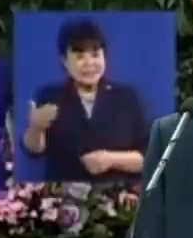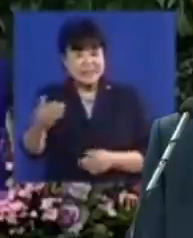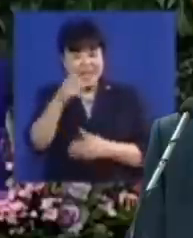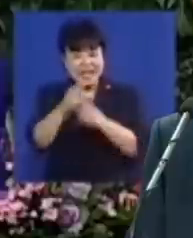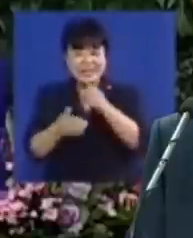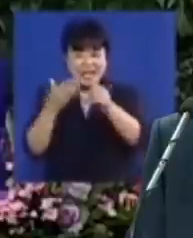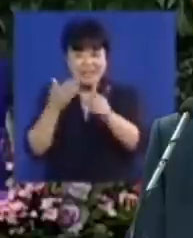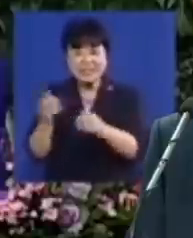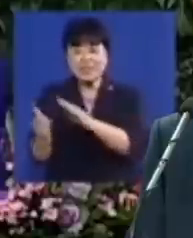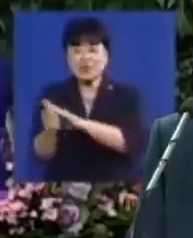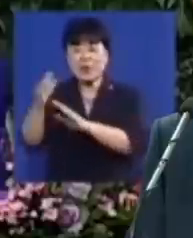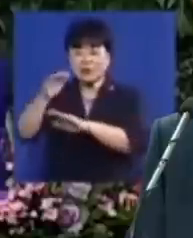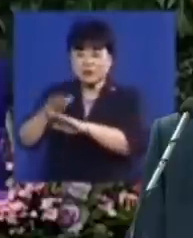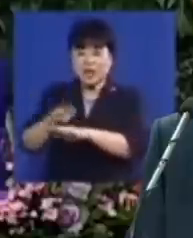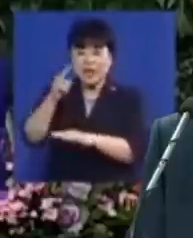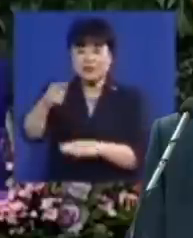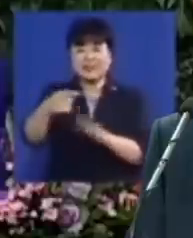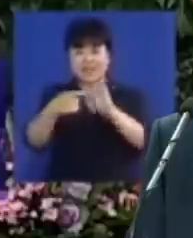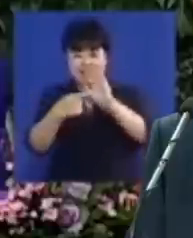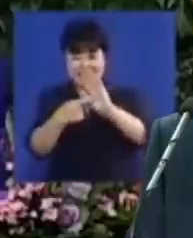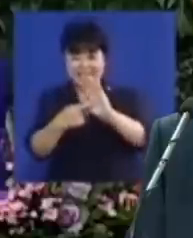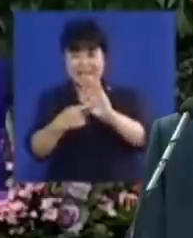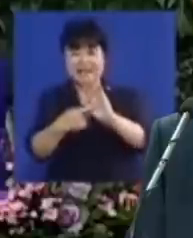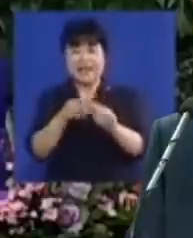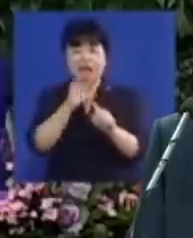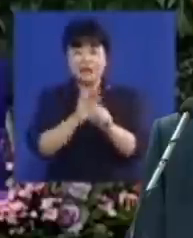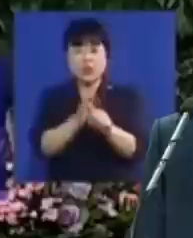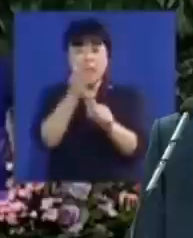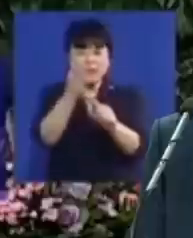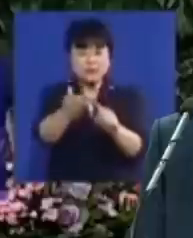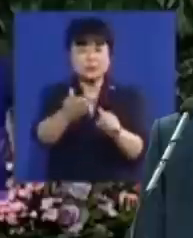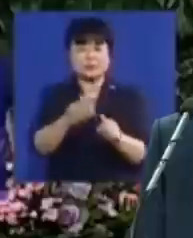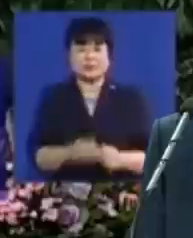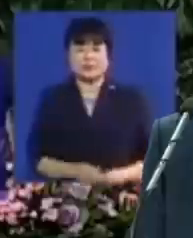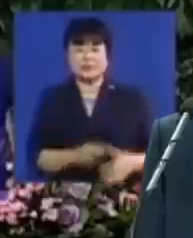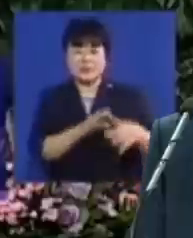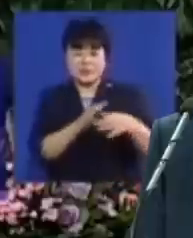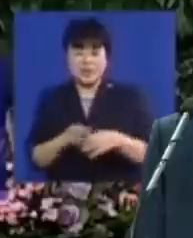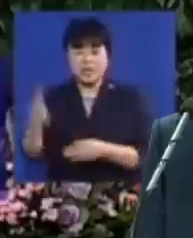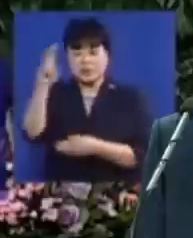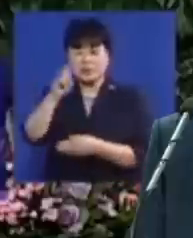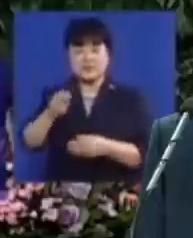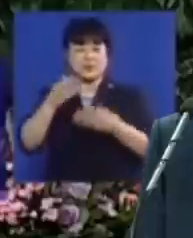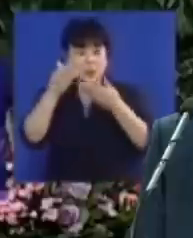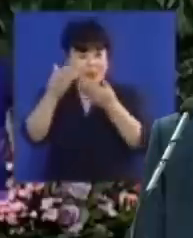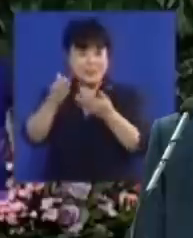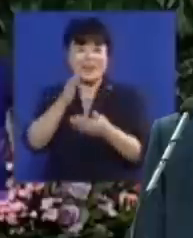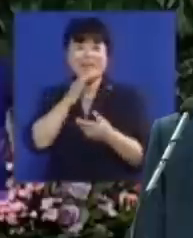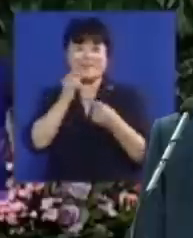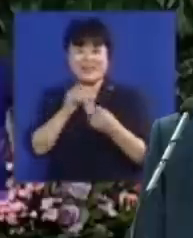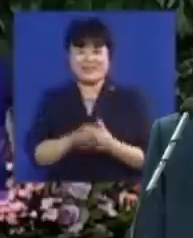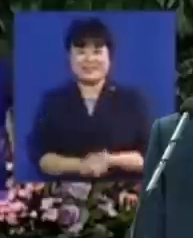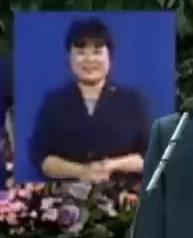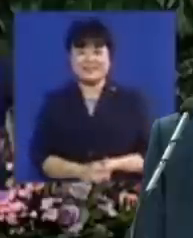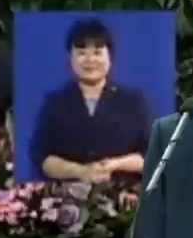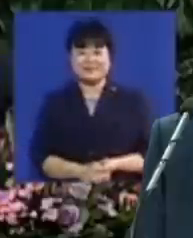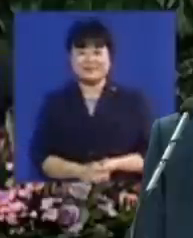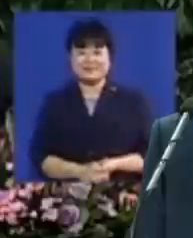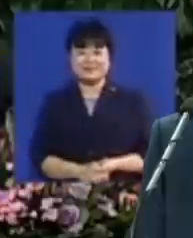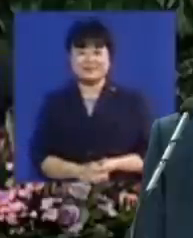너는 하나님께 소망을 두라. 그가 나타나 도우심으로 말미암아 내가 여전히 찬송하리라고 말씀한